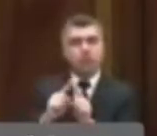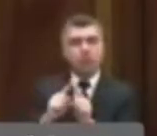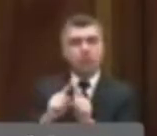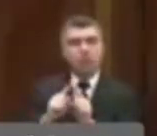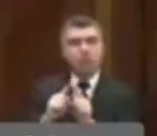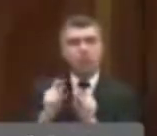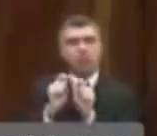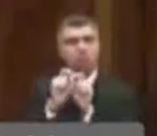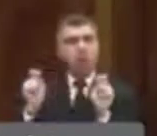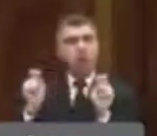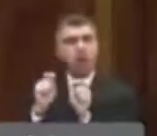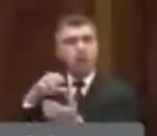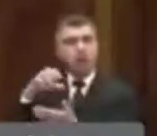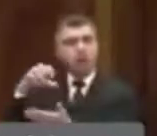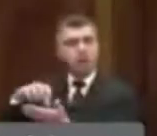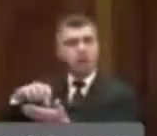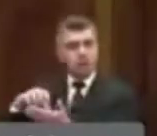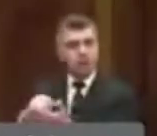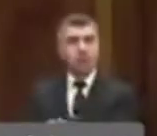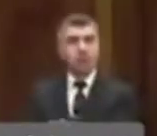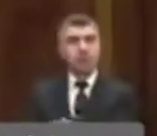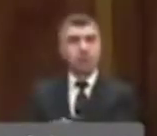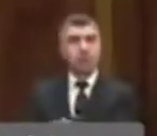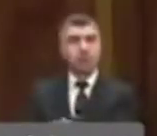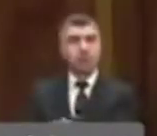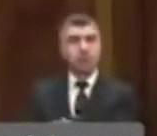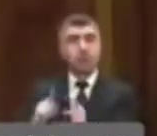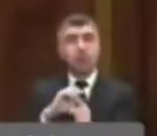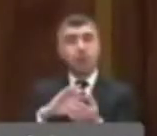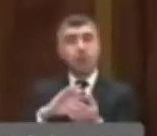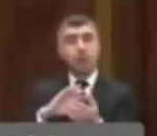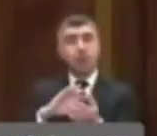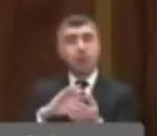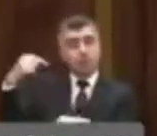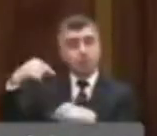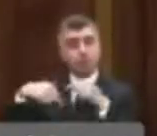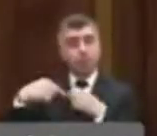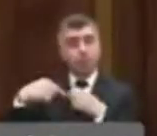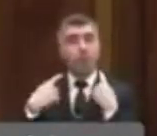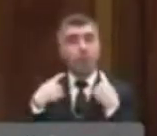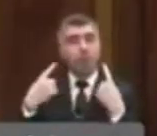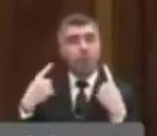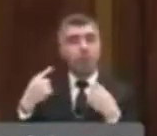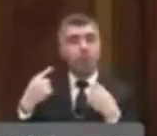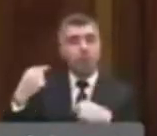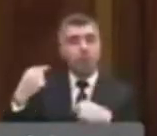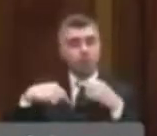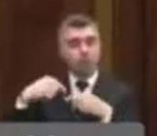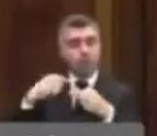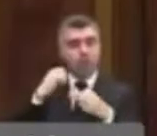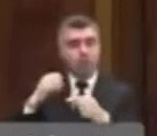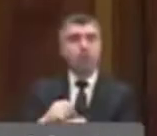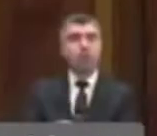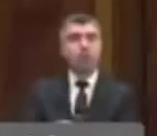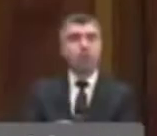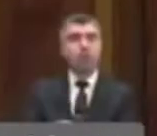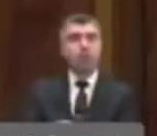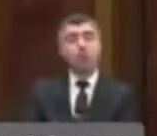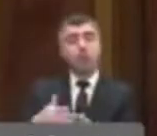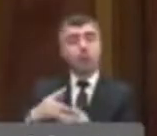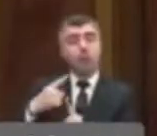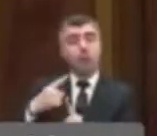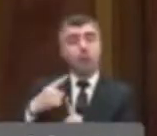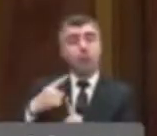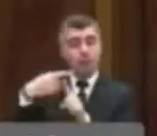للمتاحف، حضور شخصيات فنية بارزة لبلادنا، وعرض روائع فنية عالمية، بالإضافة